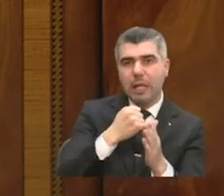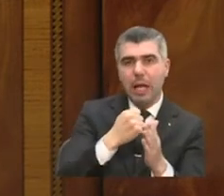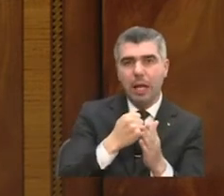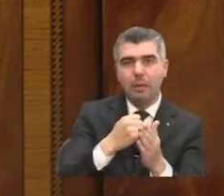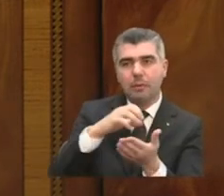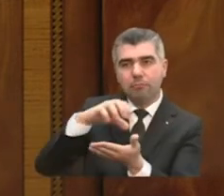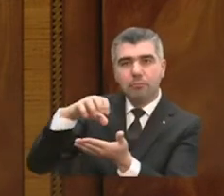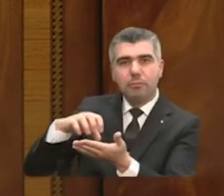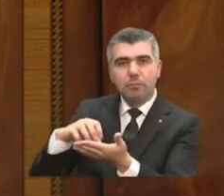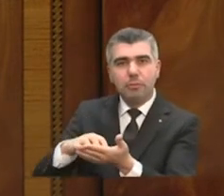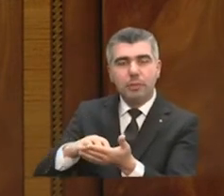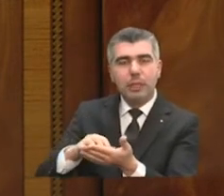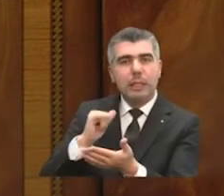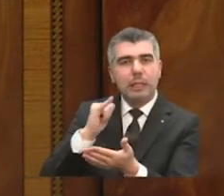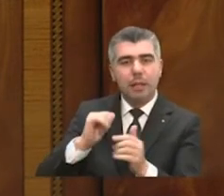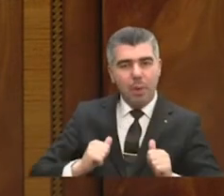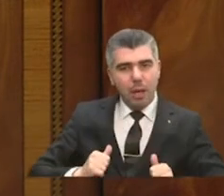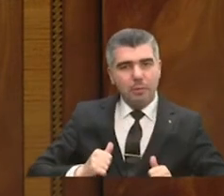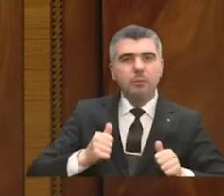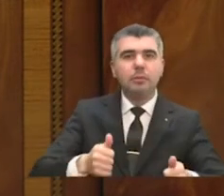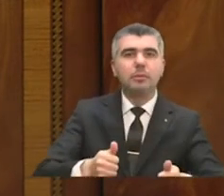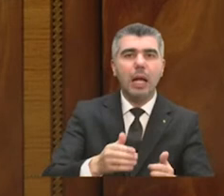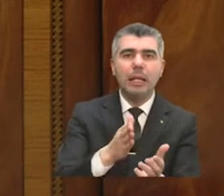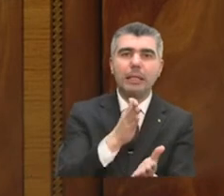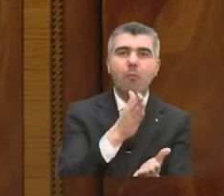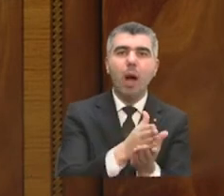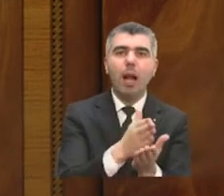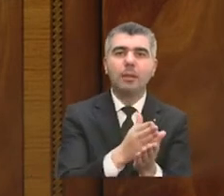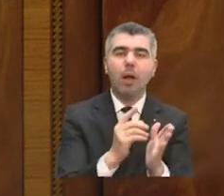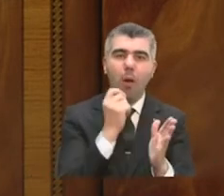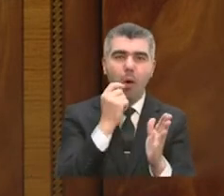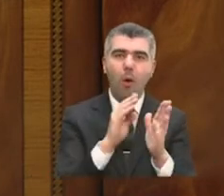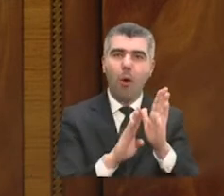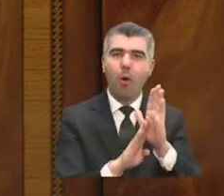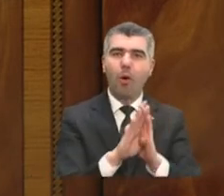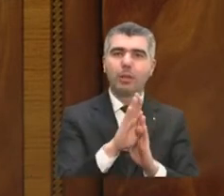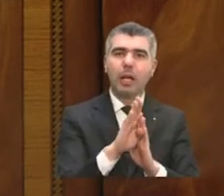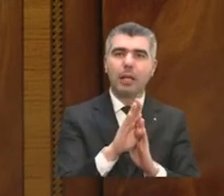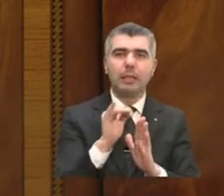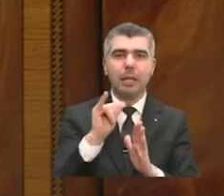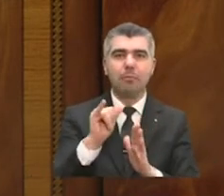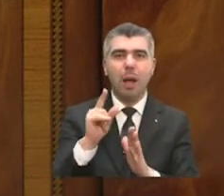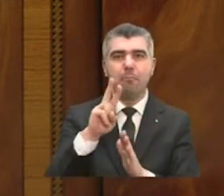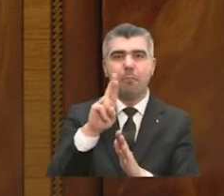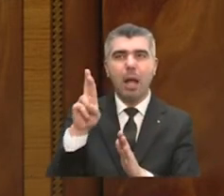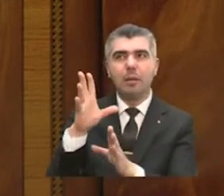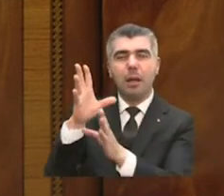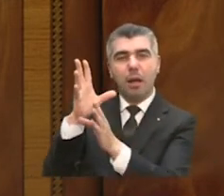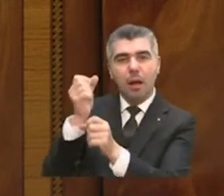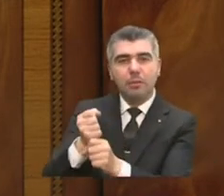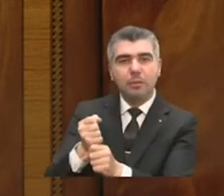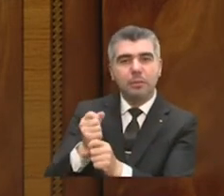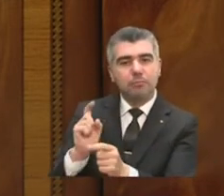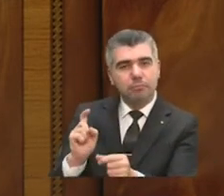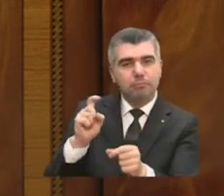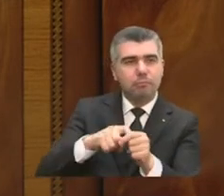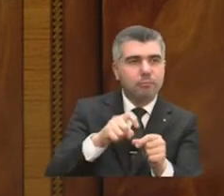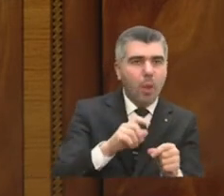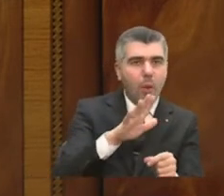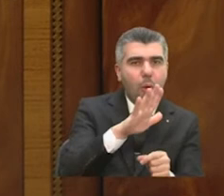une partie adverse qui est dérangée par le développement et le